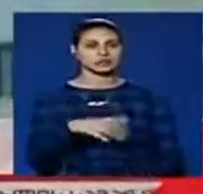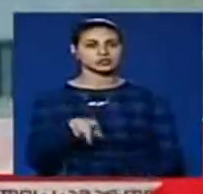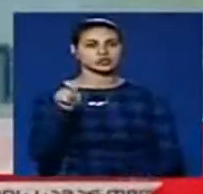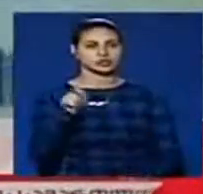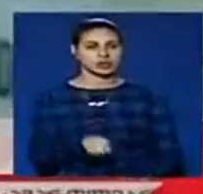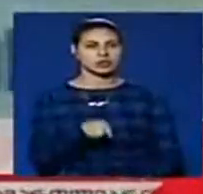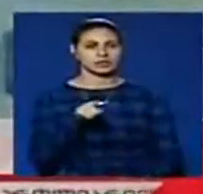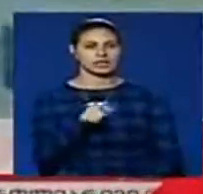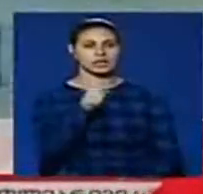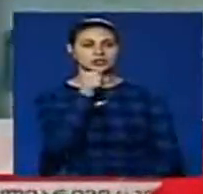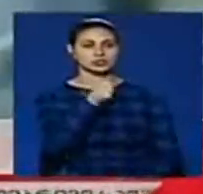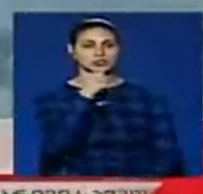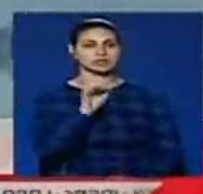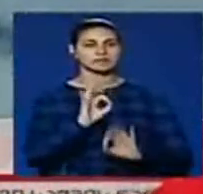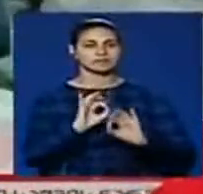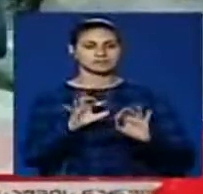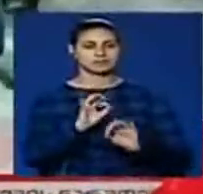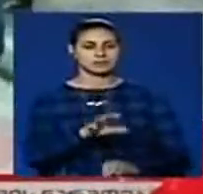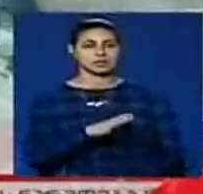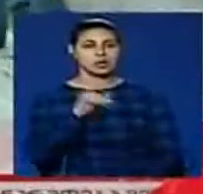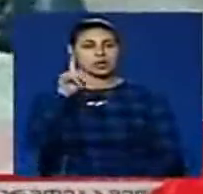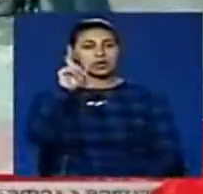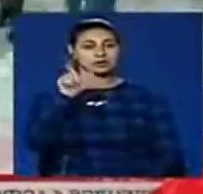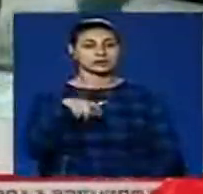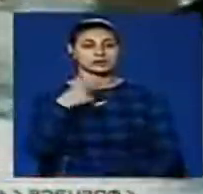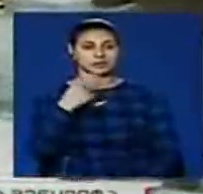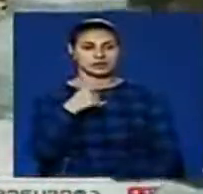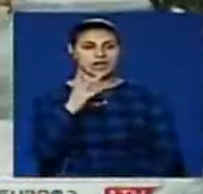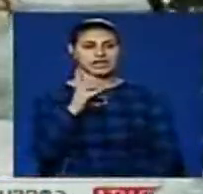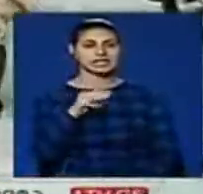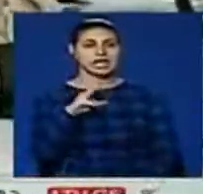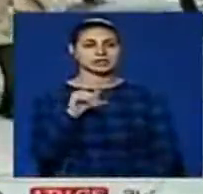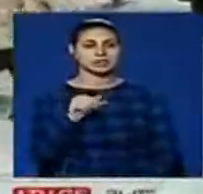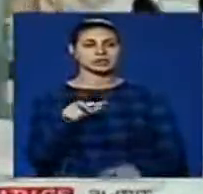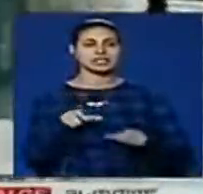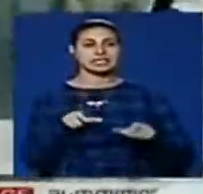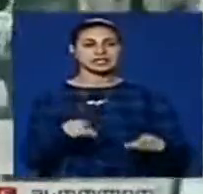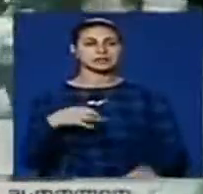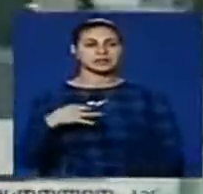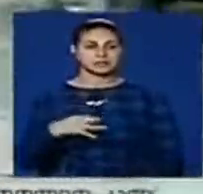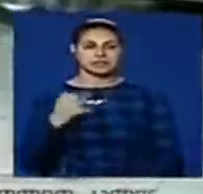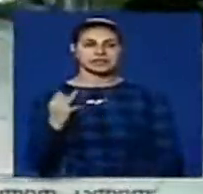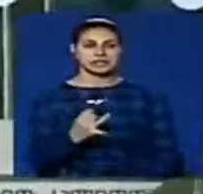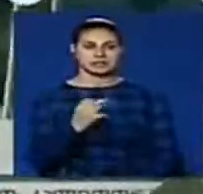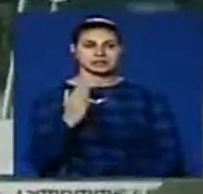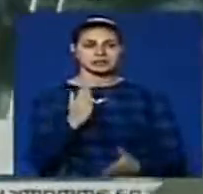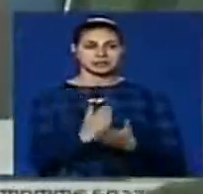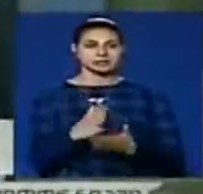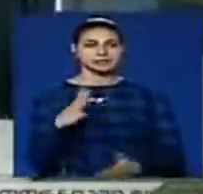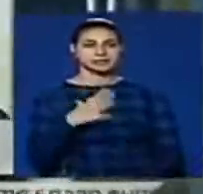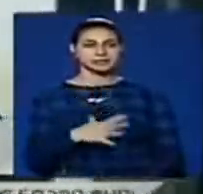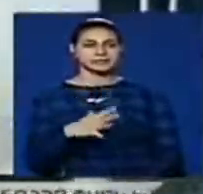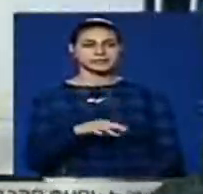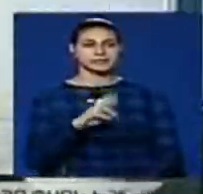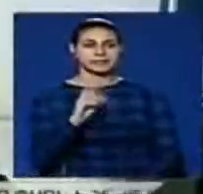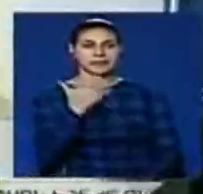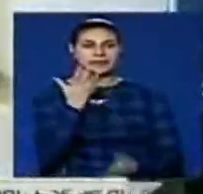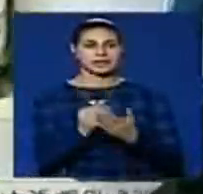კომენტარი მედიასთანაც გააკეთა, როგორც აპატურაიმ განაცხადა, ნატოს გენერალური მდივანი დაინტერესებულია